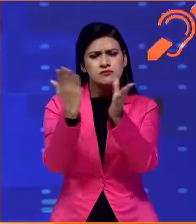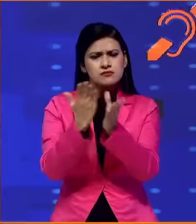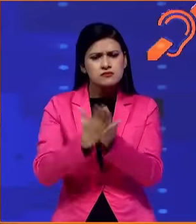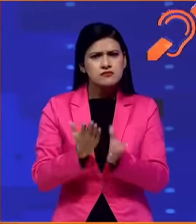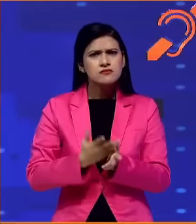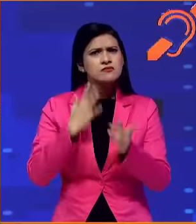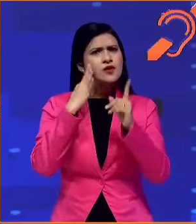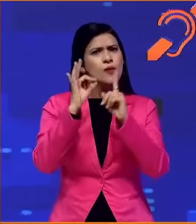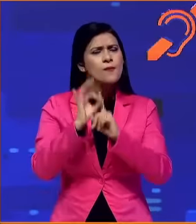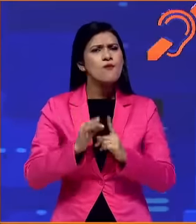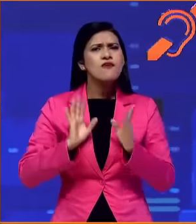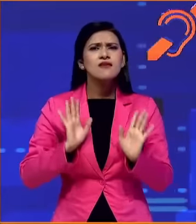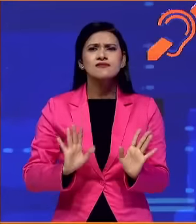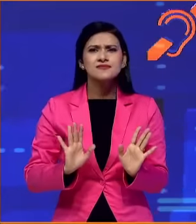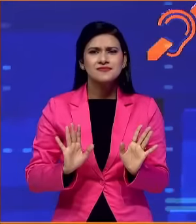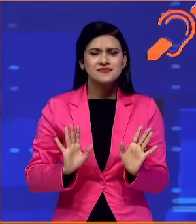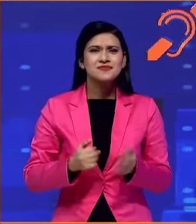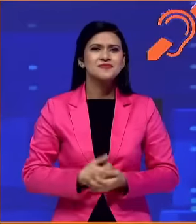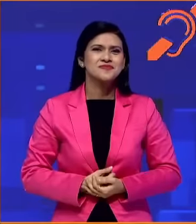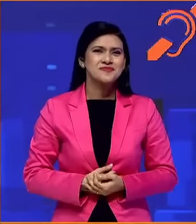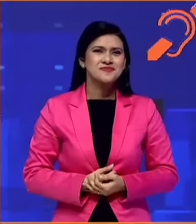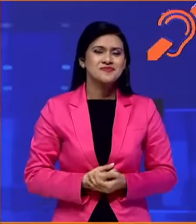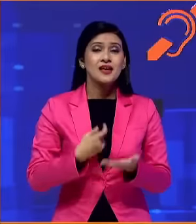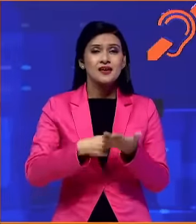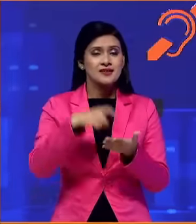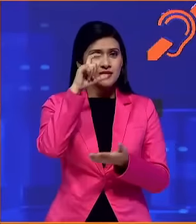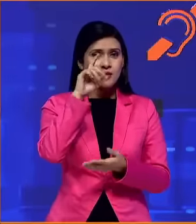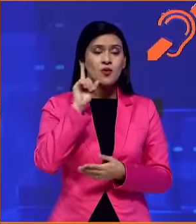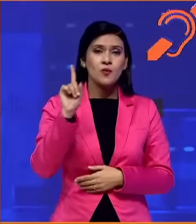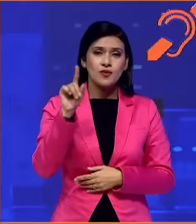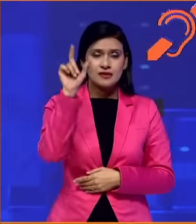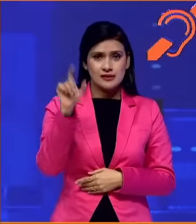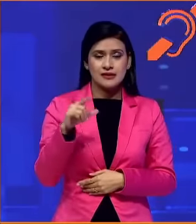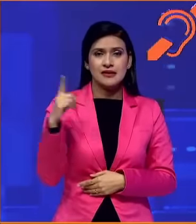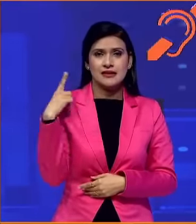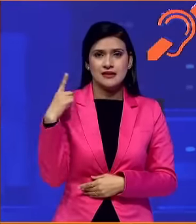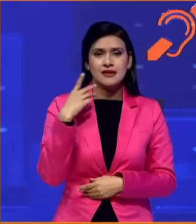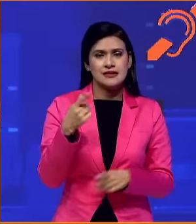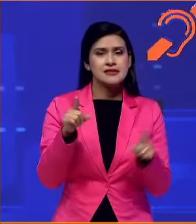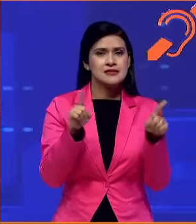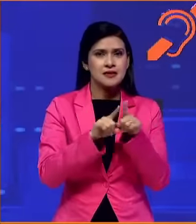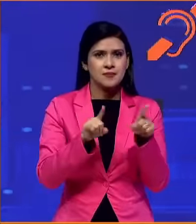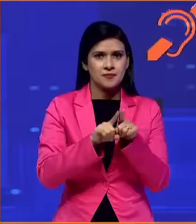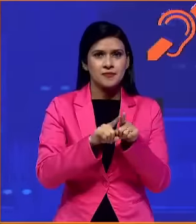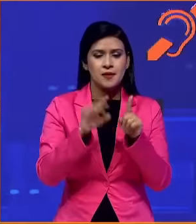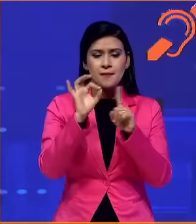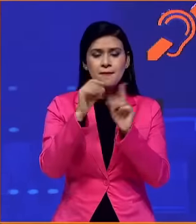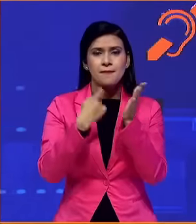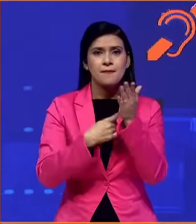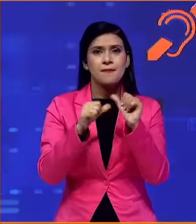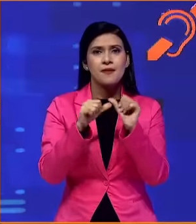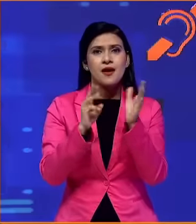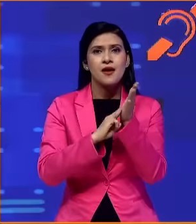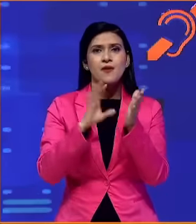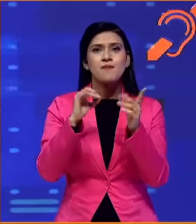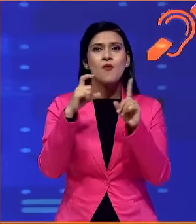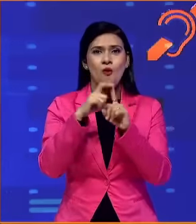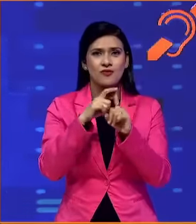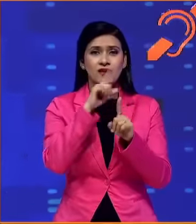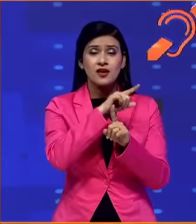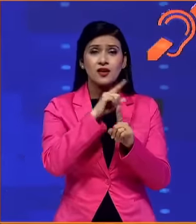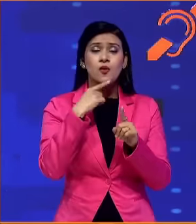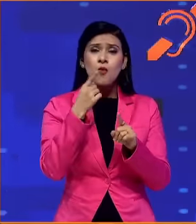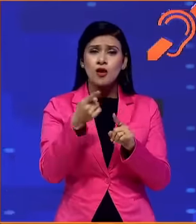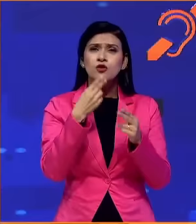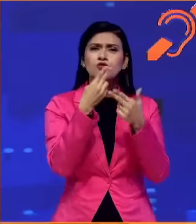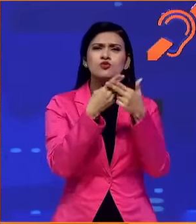है।एक औरनेताहैं,आचार्य प्रमोदकृष्णम.उन्होंनेकहाकि विक्रमऔरबेतालकीकहानी हमारीपार्टीकेनेताओं